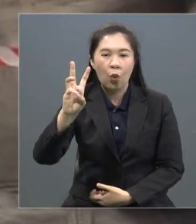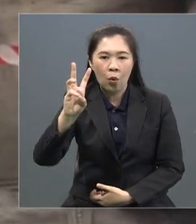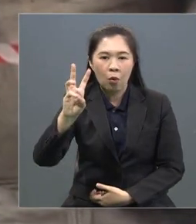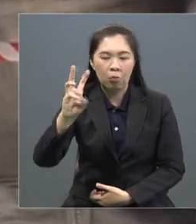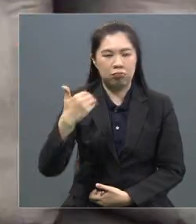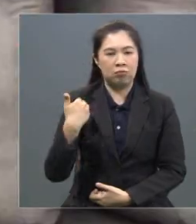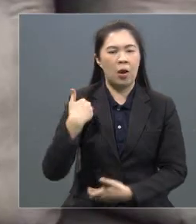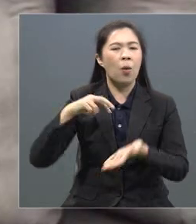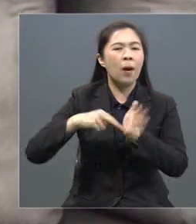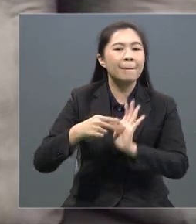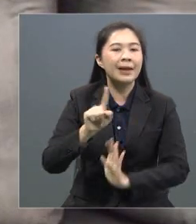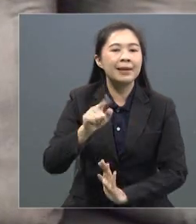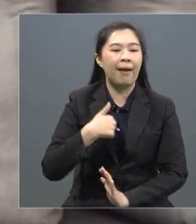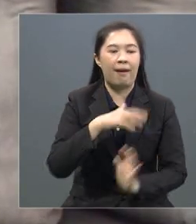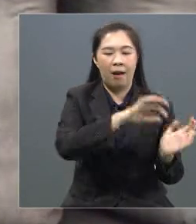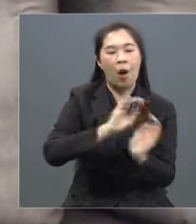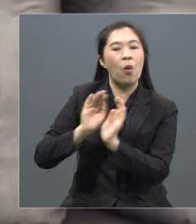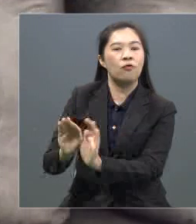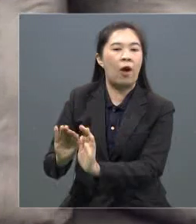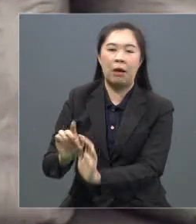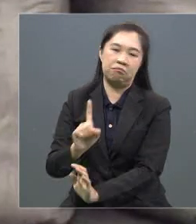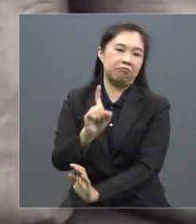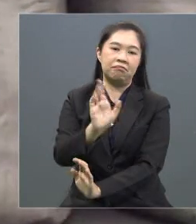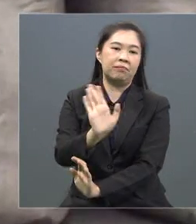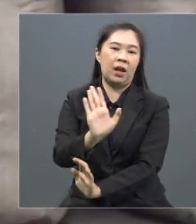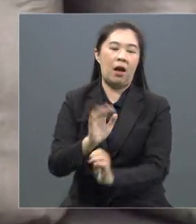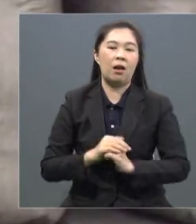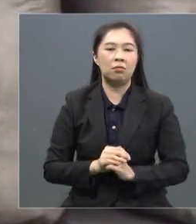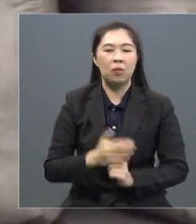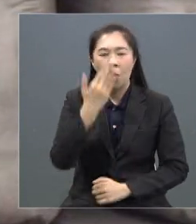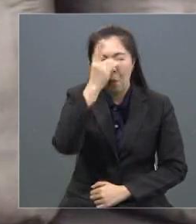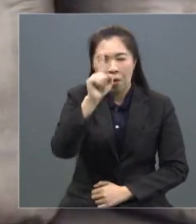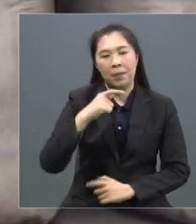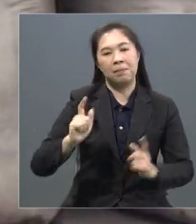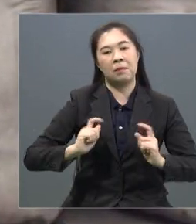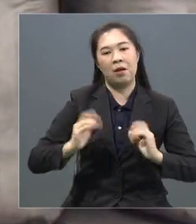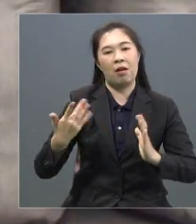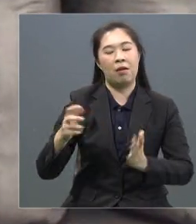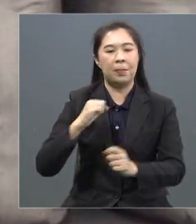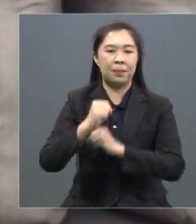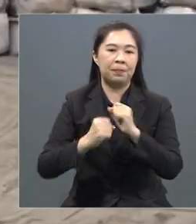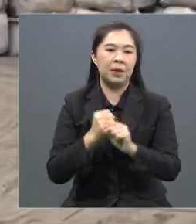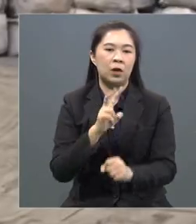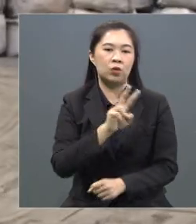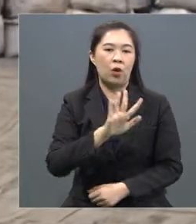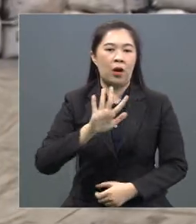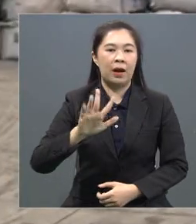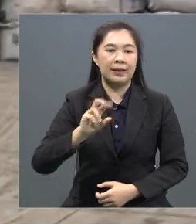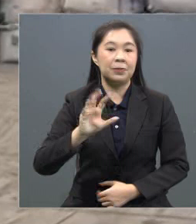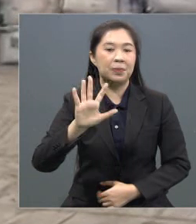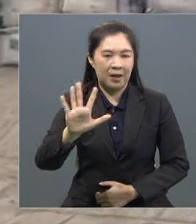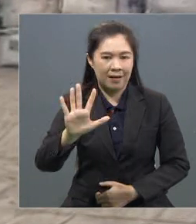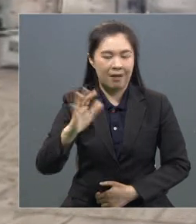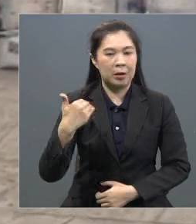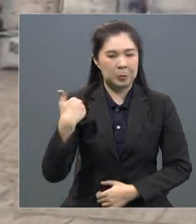แคดเมียมเนี่ยมาไว้ที่โรงงานได้นะคะก็เท่ากับว่าเป็นการฝ่าฝืนพรบโรงงานปี2535จึงได้มีการ